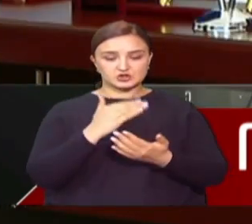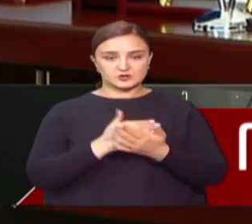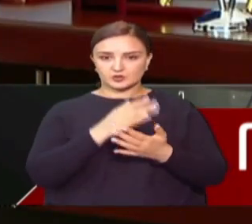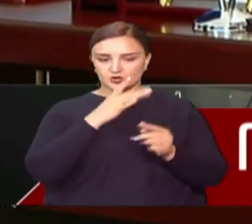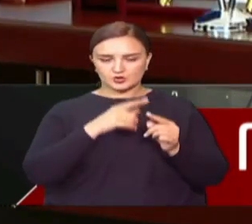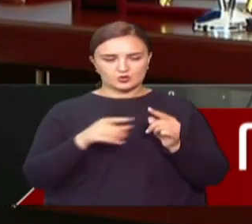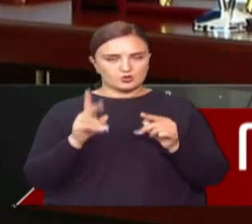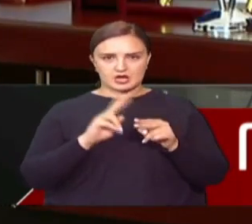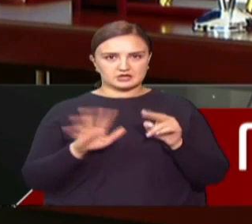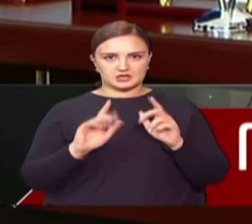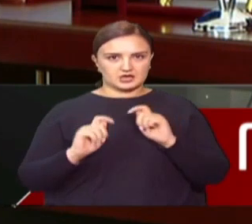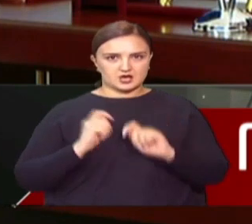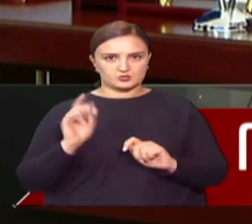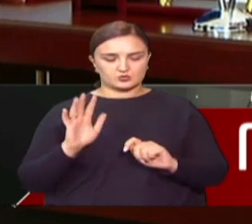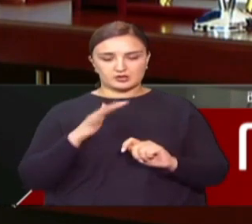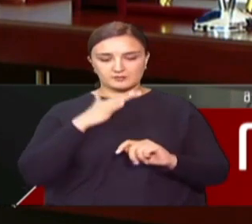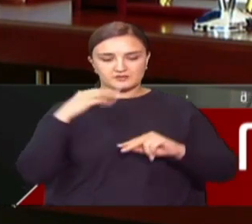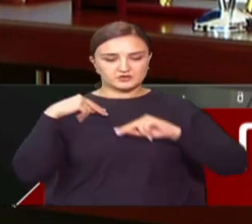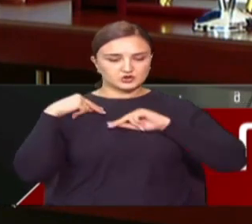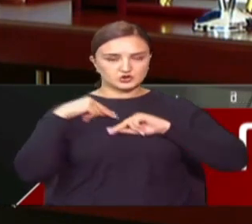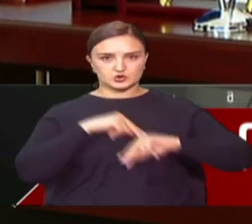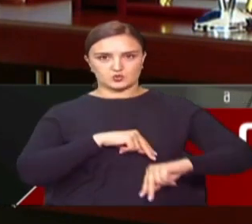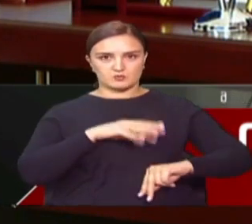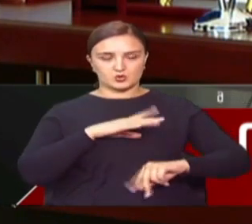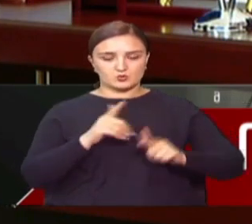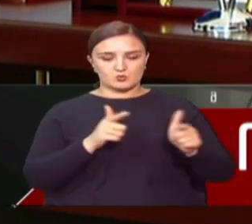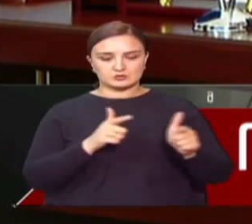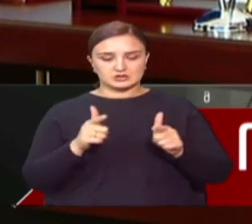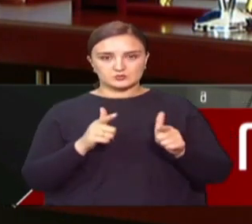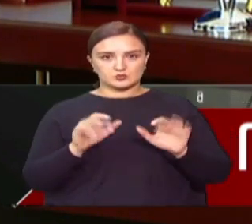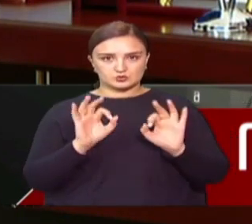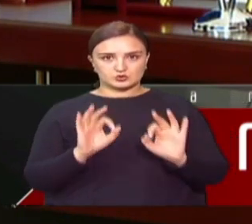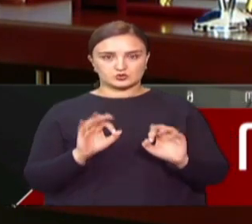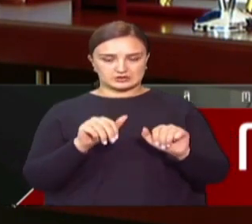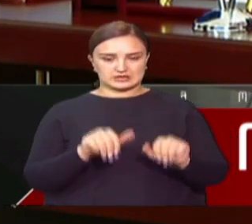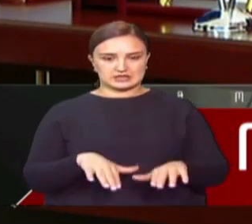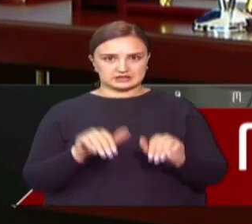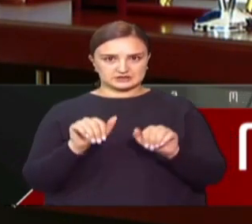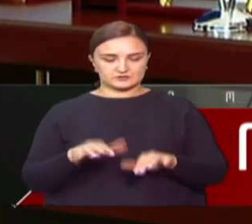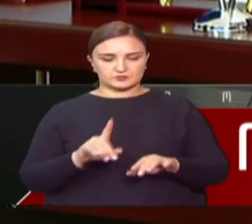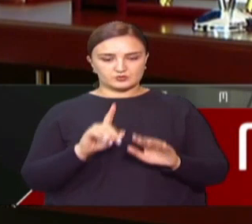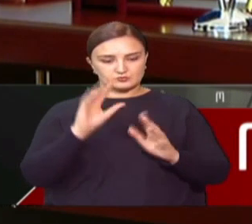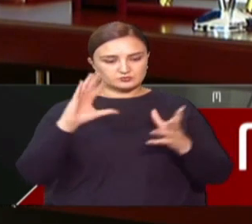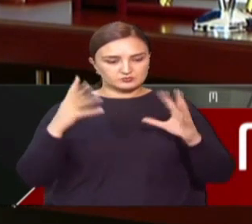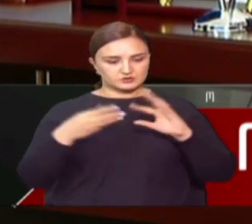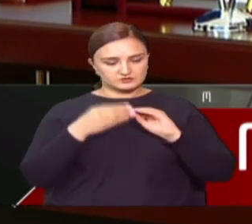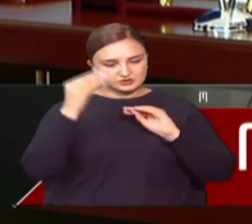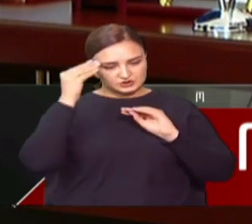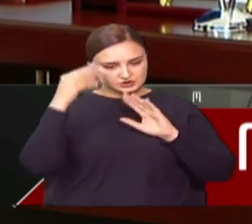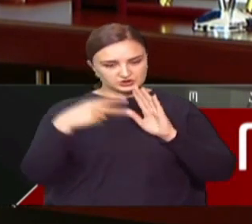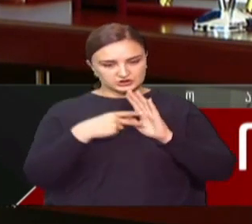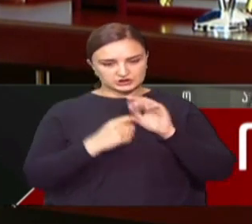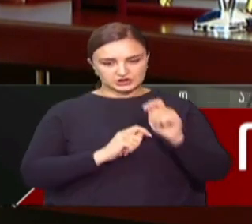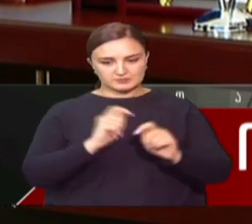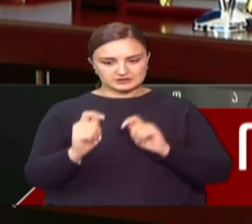არ დაკარგულა. Რეალურად უზარმაზარი შრომა ჩაიდო იმაში რომ მომზადებულიყო სწორი გადაწყვეტილებები, რომ შეფასებულიყო დისკუსიას